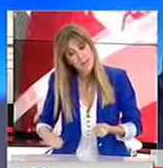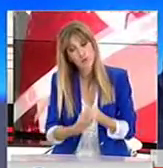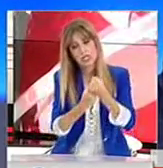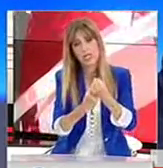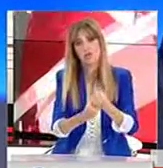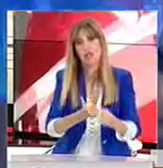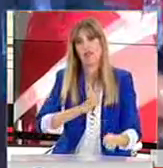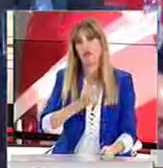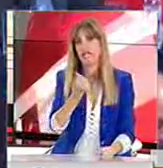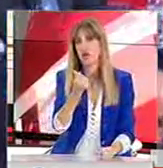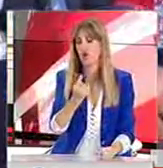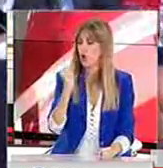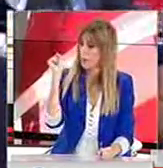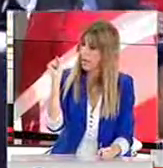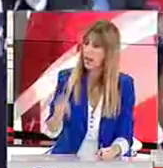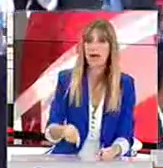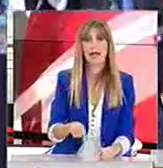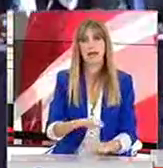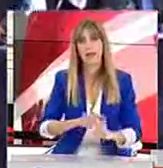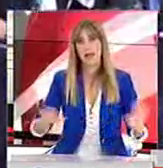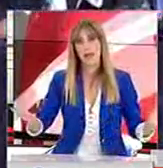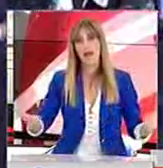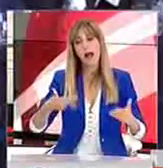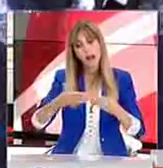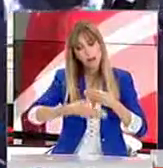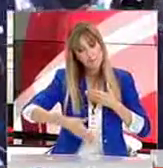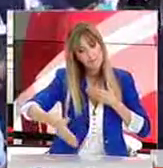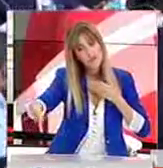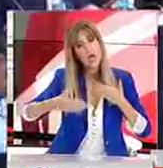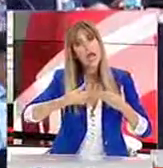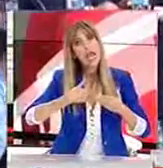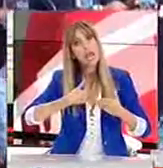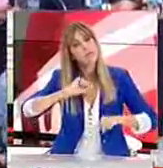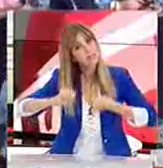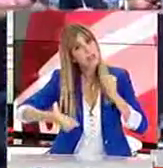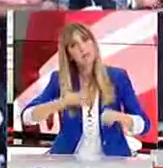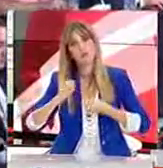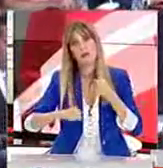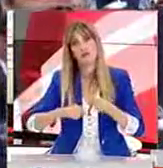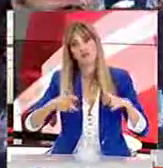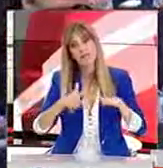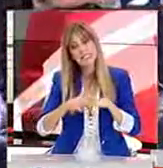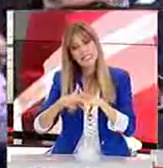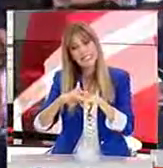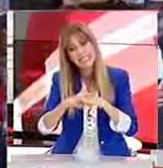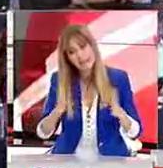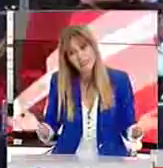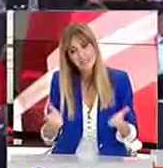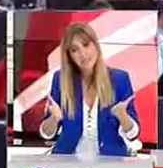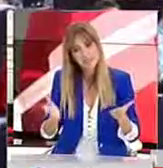Αυτό είναι και το μεγάλο στοίχημα της επόμενης περίοδου. Συνεπώς, δεν θα συμφωνήσω καθόλου με την εκτίμησή σας ότι η επιστολιπτική